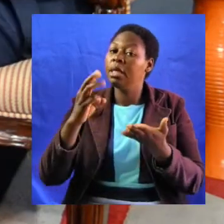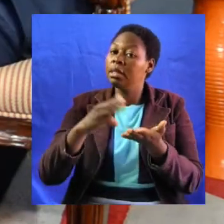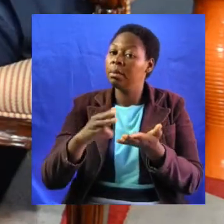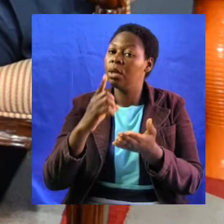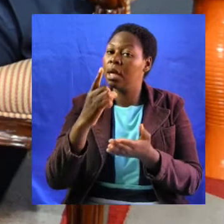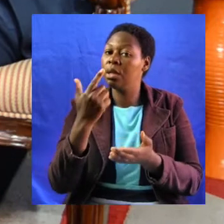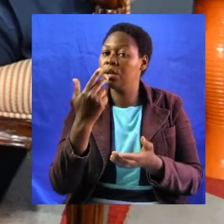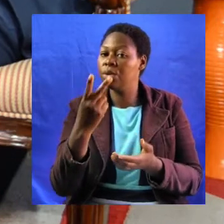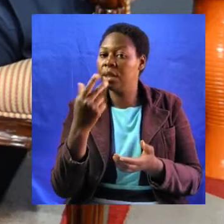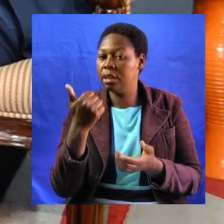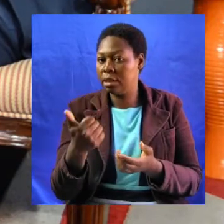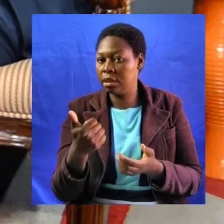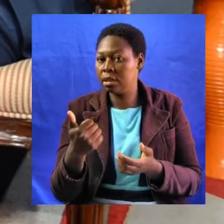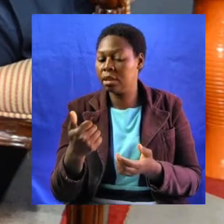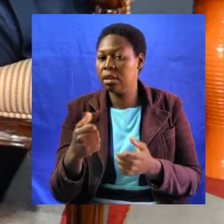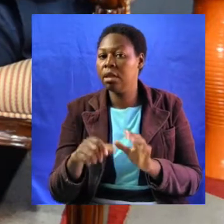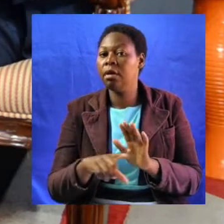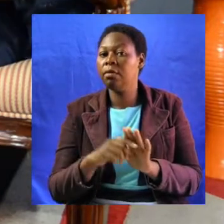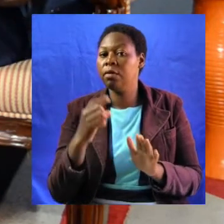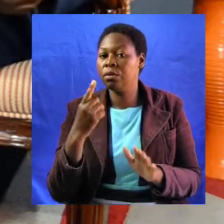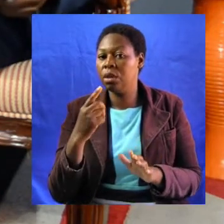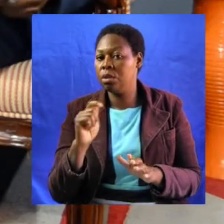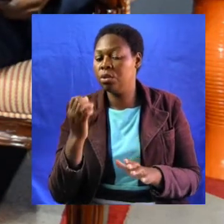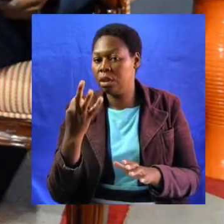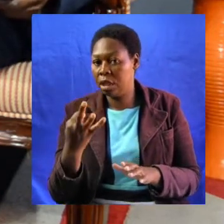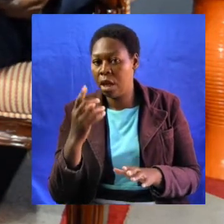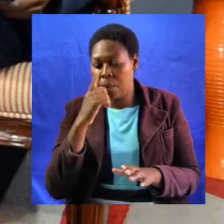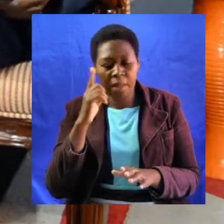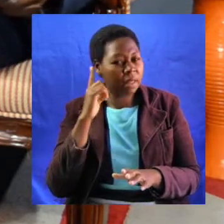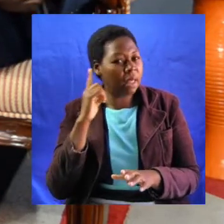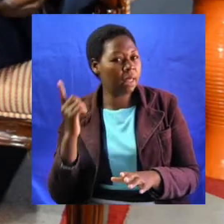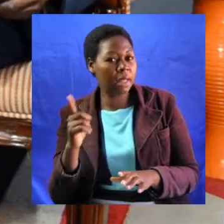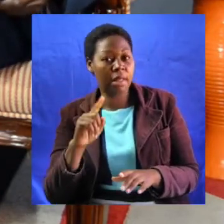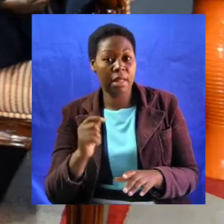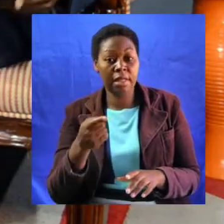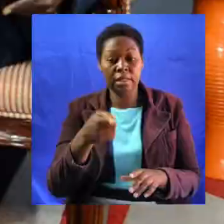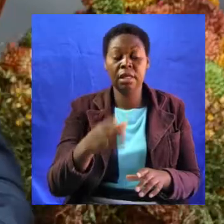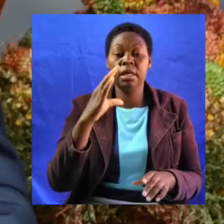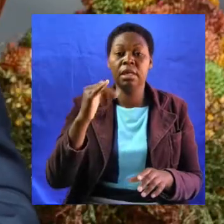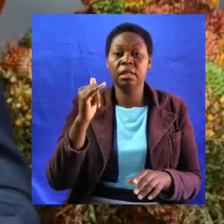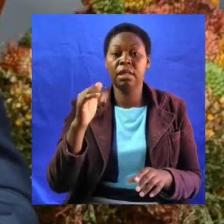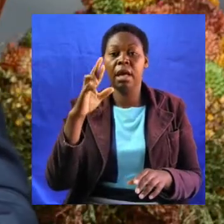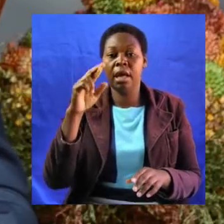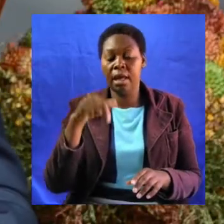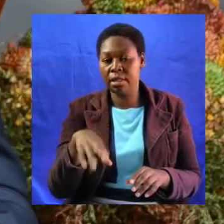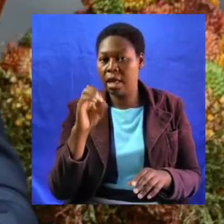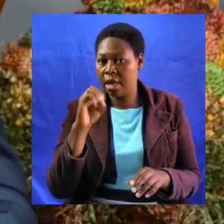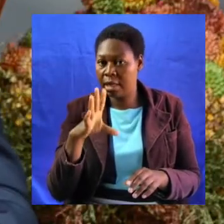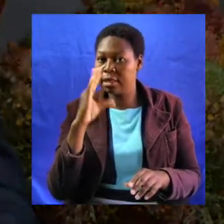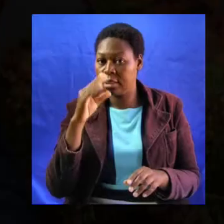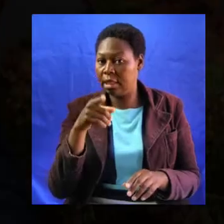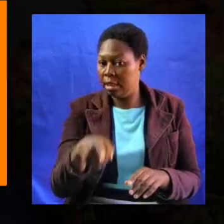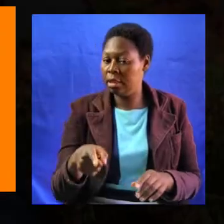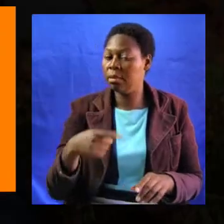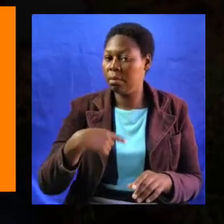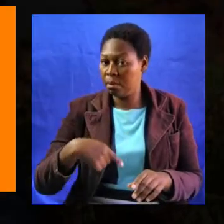3. Pazvakanzikwa kuti Koreshi arayira nyaya iyi chii chakaitika munzeve dzevanhu vekwaJudha. Mapisari ma 126 verse